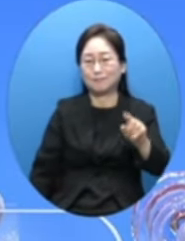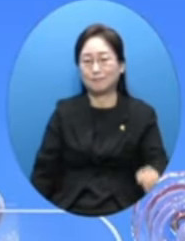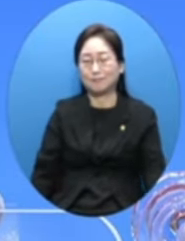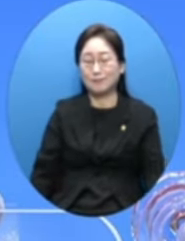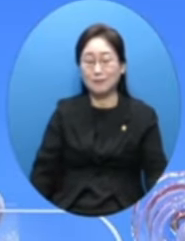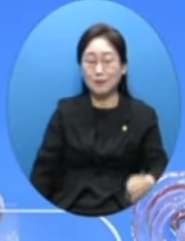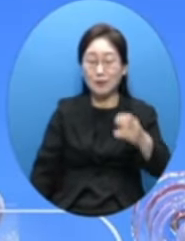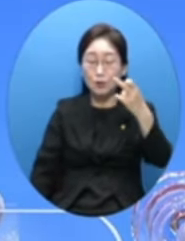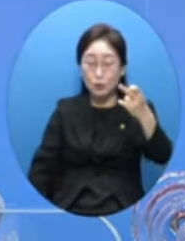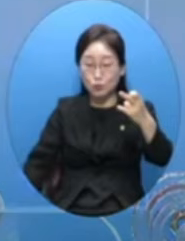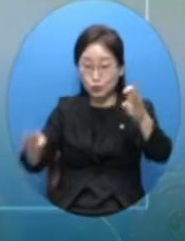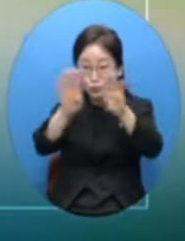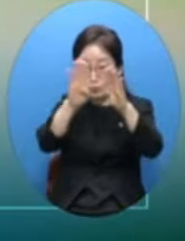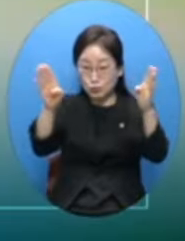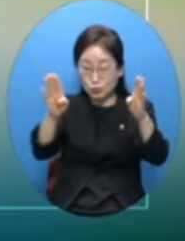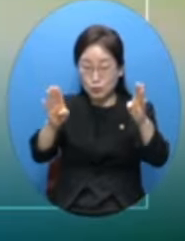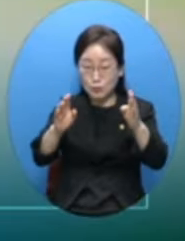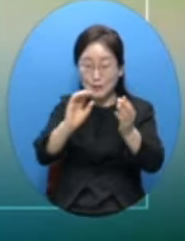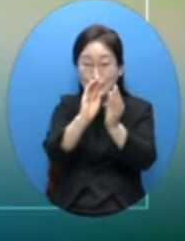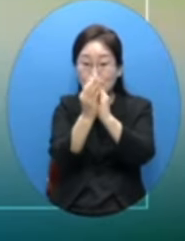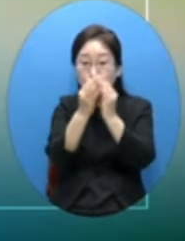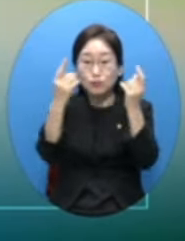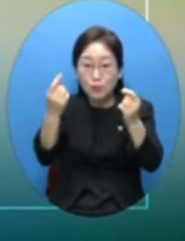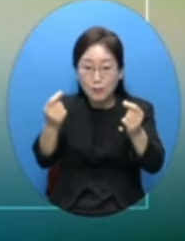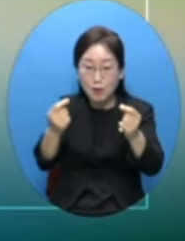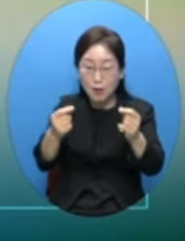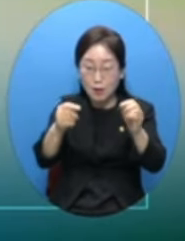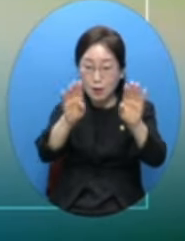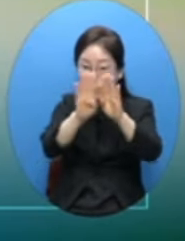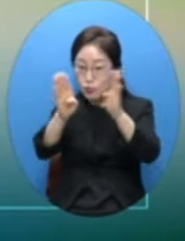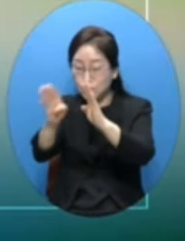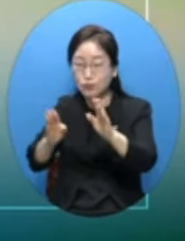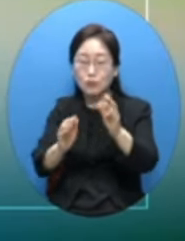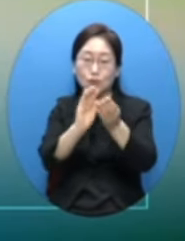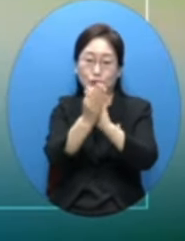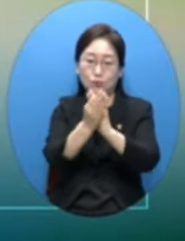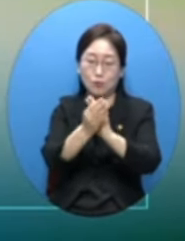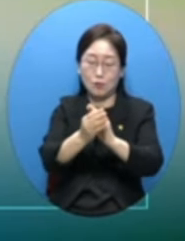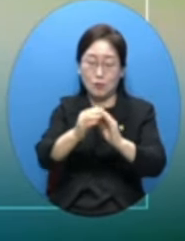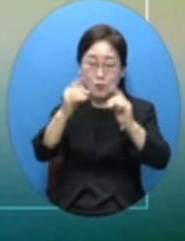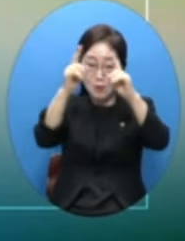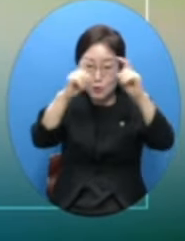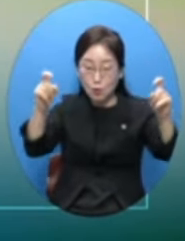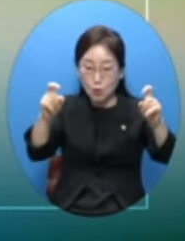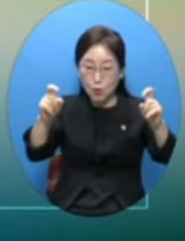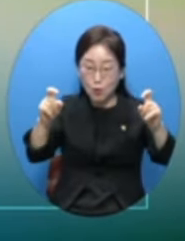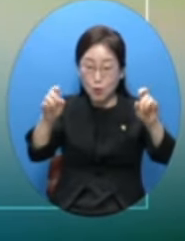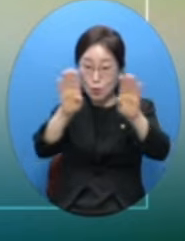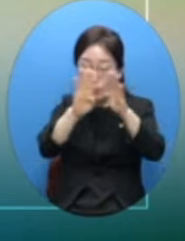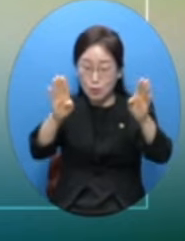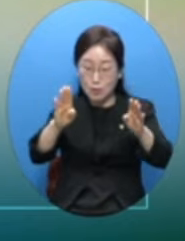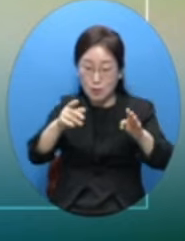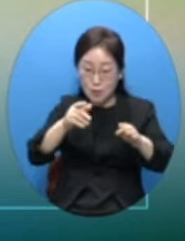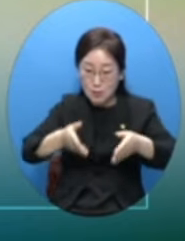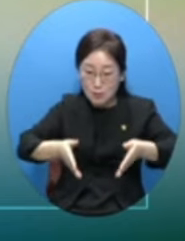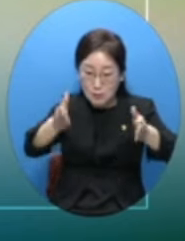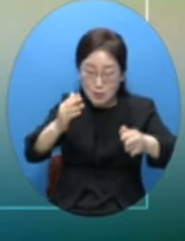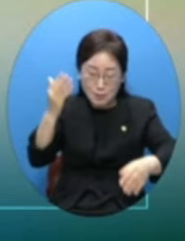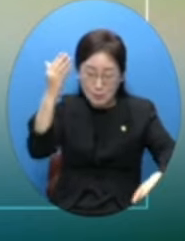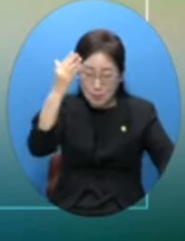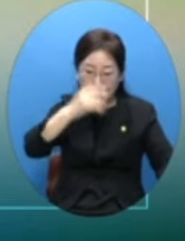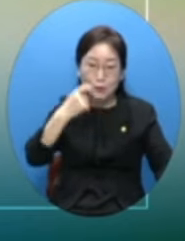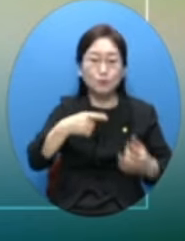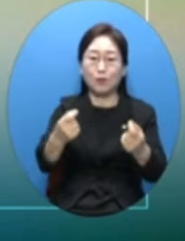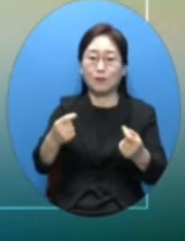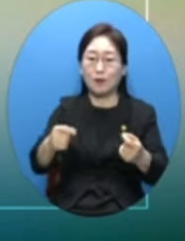열두 진주니 각 문마다 한 개의 진주로 되어 있고 성문의 길은 맑은 유리 같은 정금이더라. 우리 모두가 그 길을